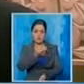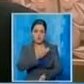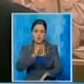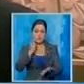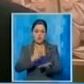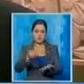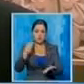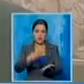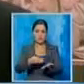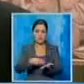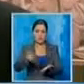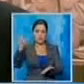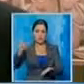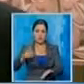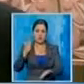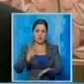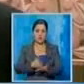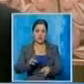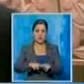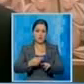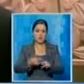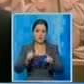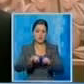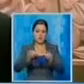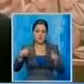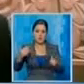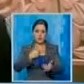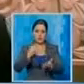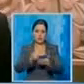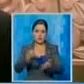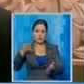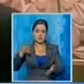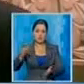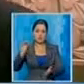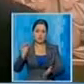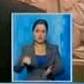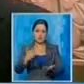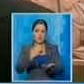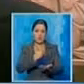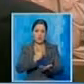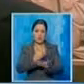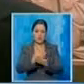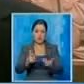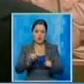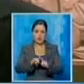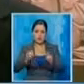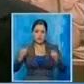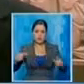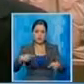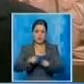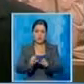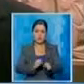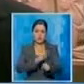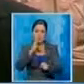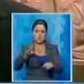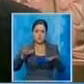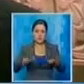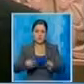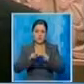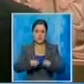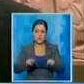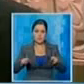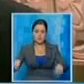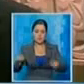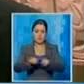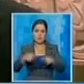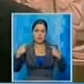берут, спрос есть, хотим довести до 4000 голов, тем, чтобы обеспечить не только наш город Петропавловск, а вот